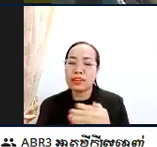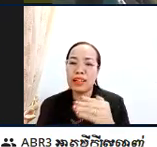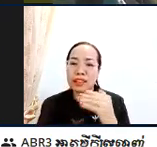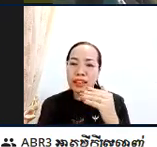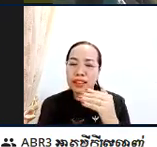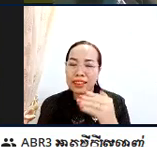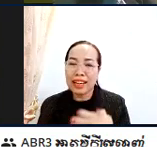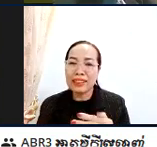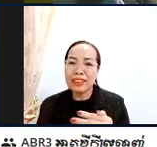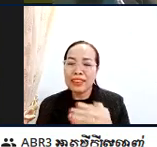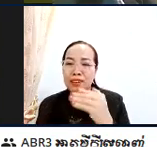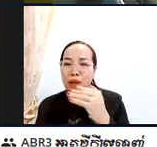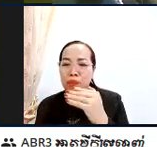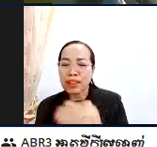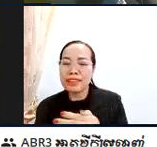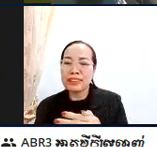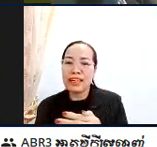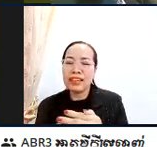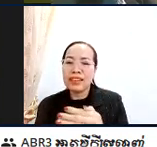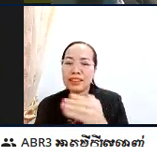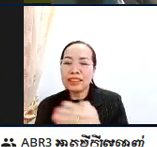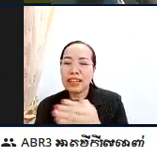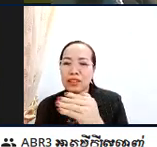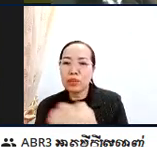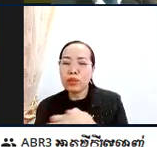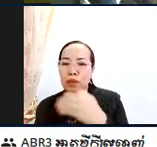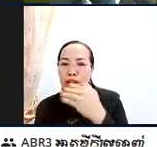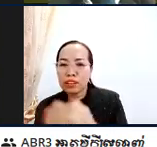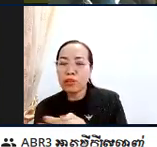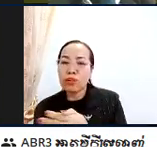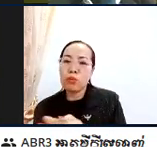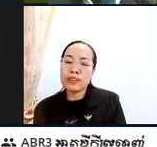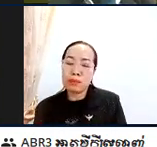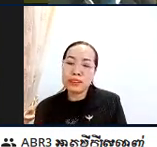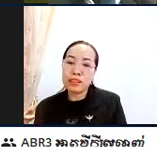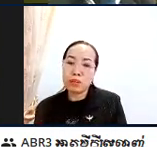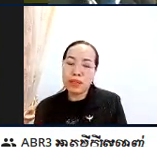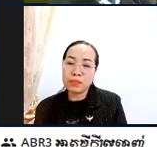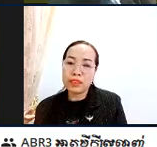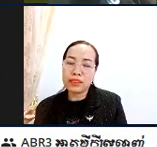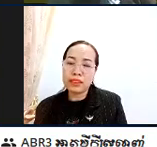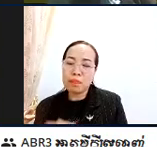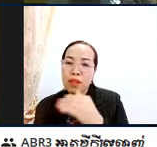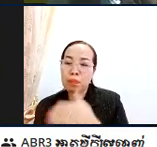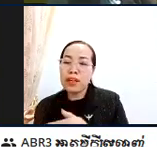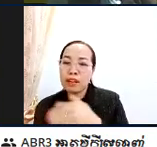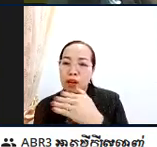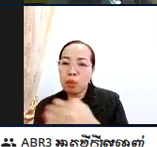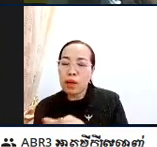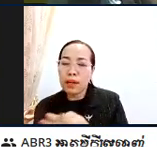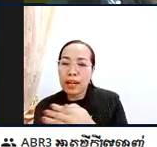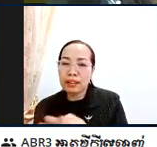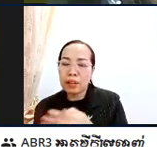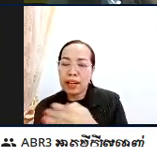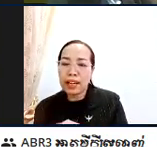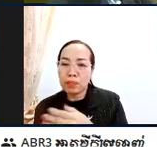nhóm trời tại đặc đáy nòm lời chả tới đại cụ tầm rộng tư đôi lộ ông star master có rạp chẳng chả về đại lập ông